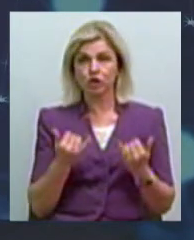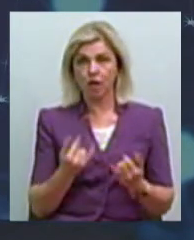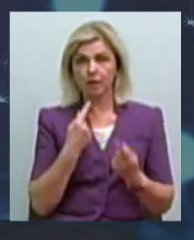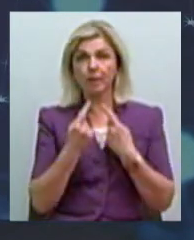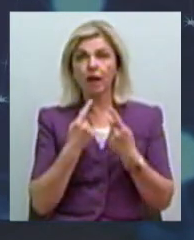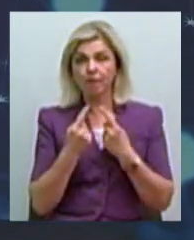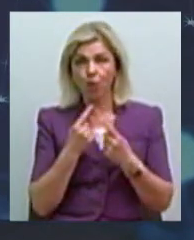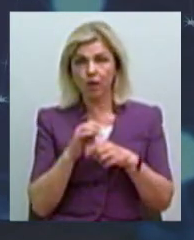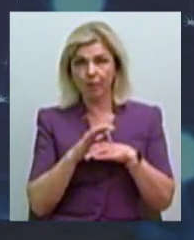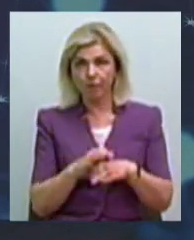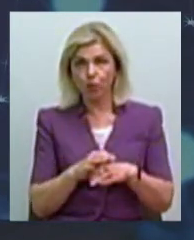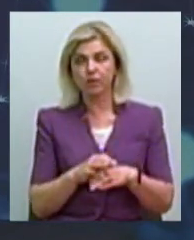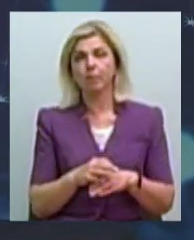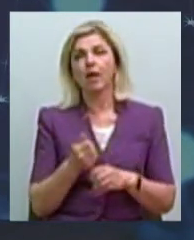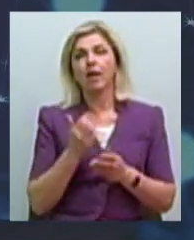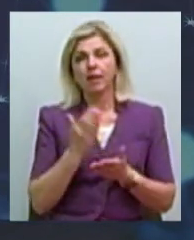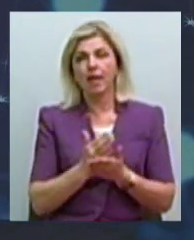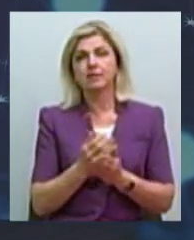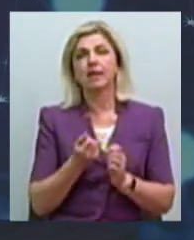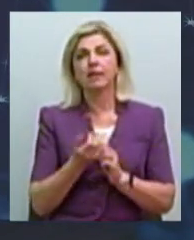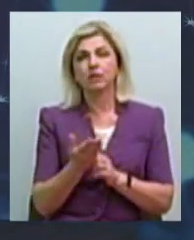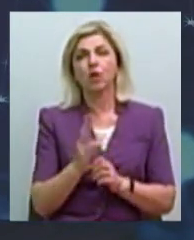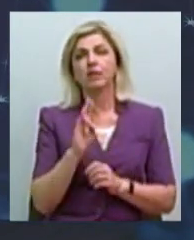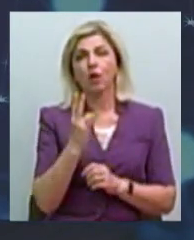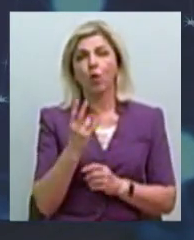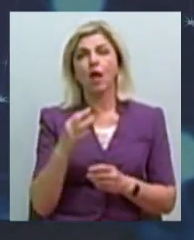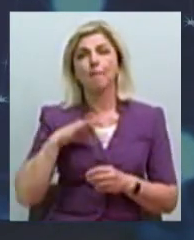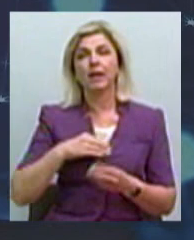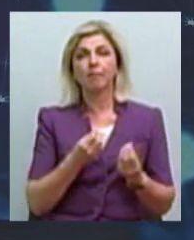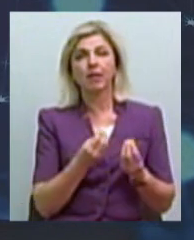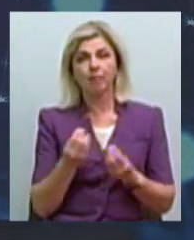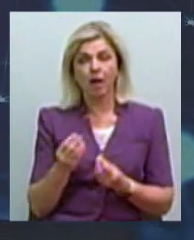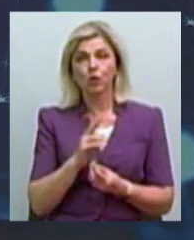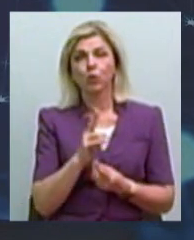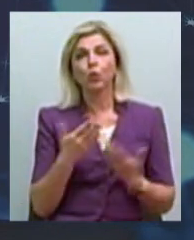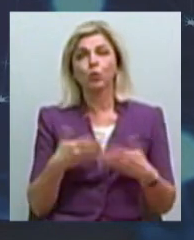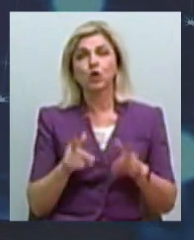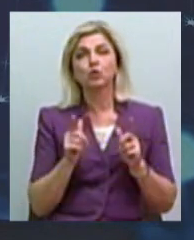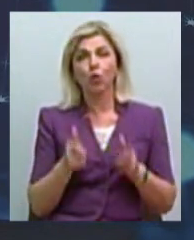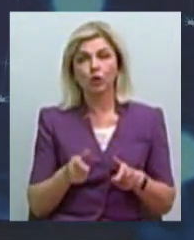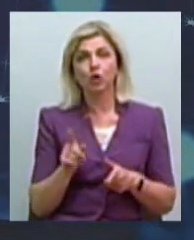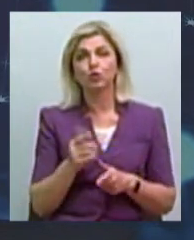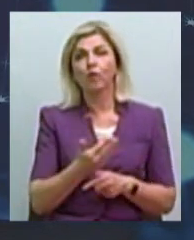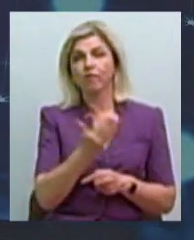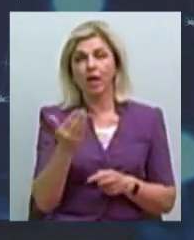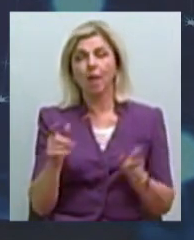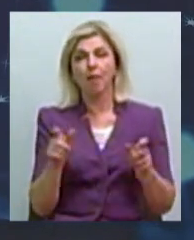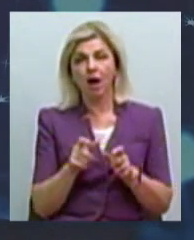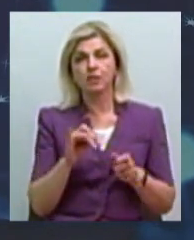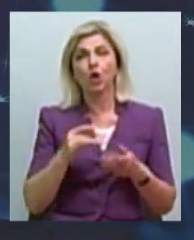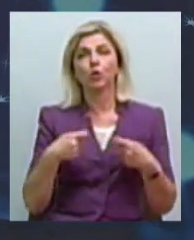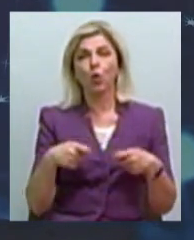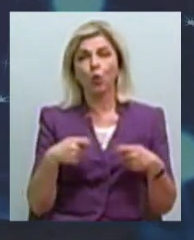принципе, есть даже несколько николаевских предпринимателей, которые уже согласились, чтобы у них в их магазинах и торговых